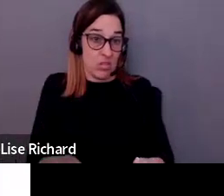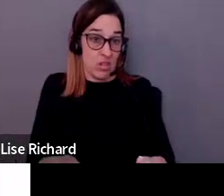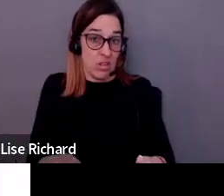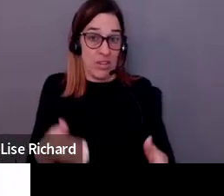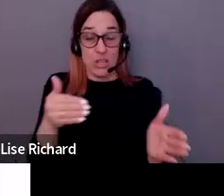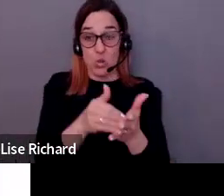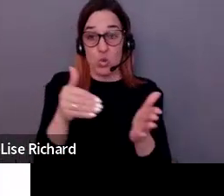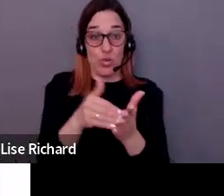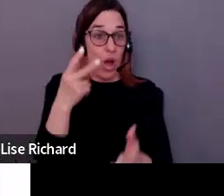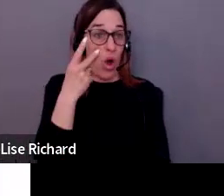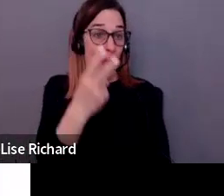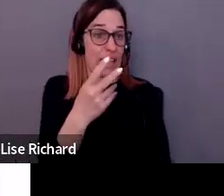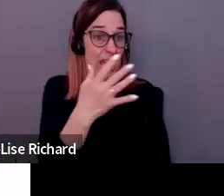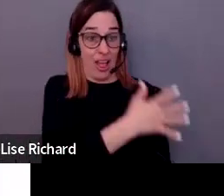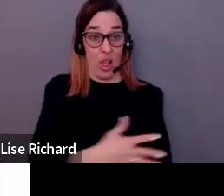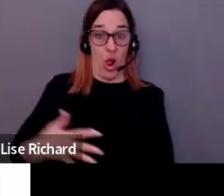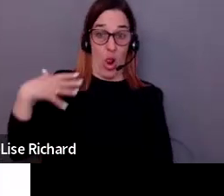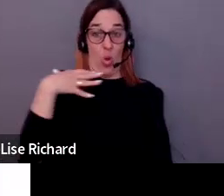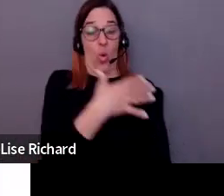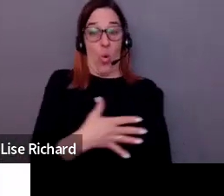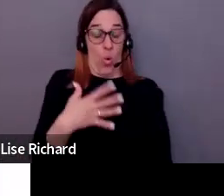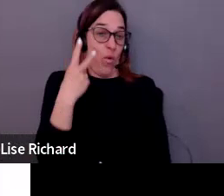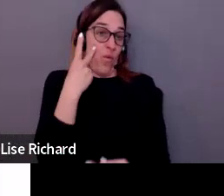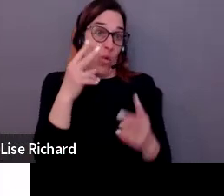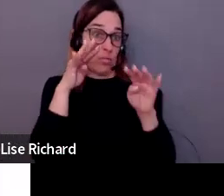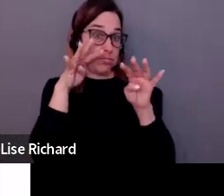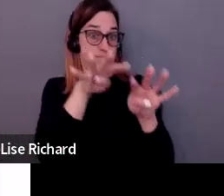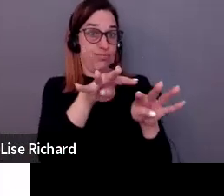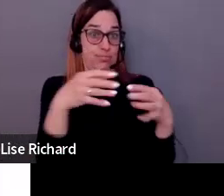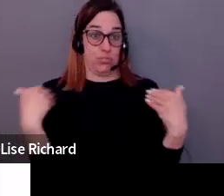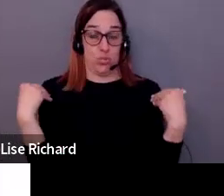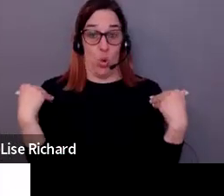est porté vers le haut et vers les épaules.